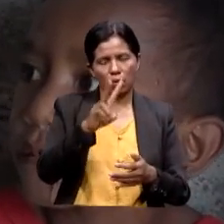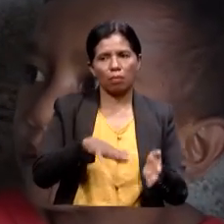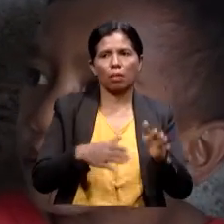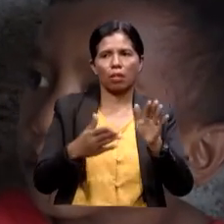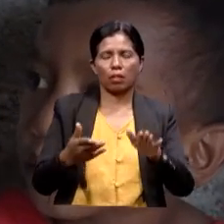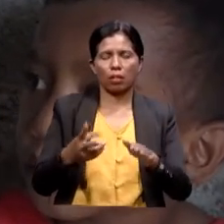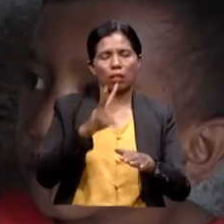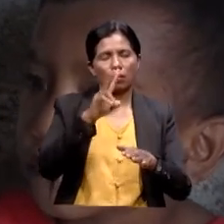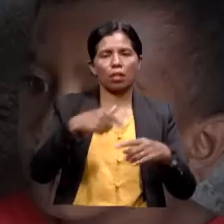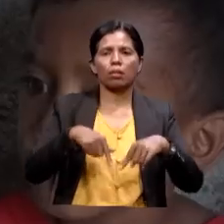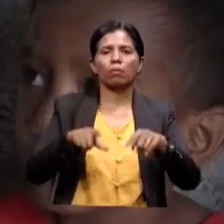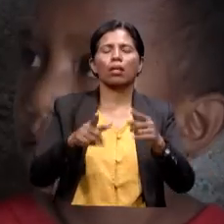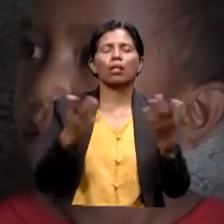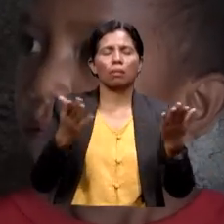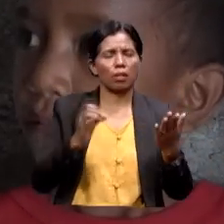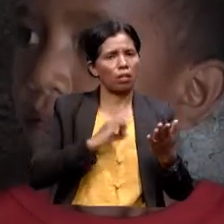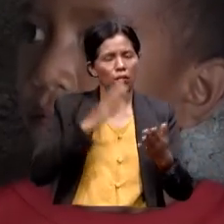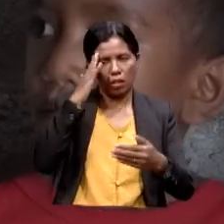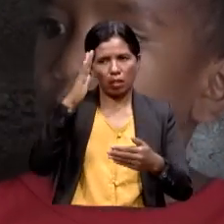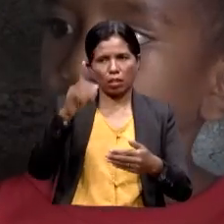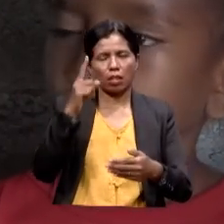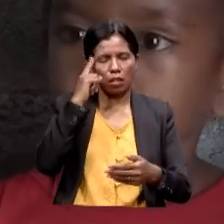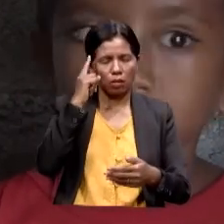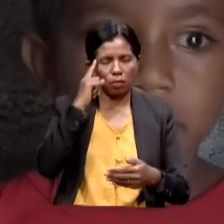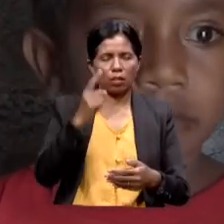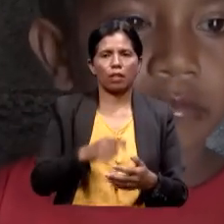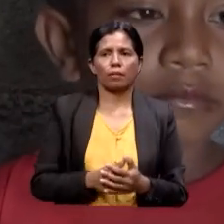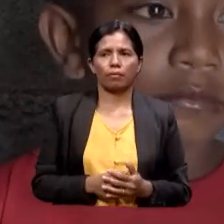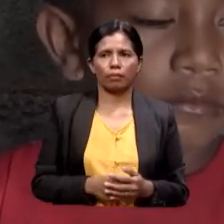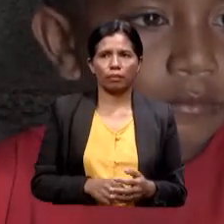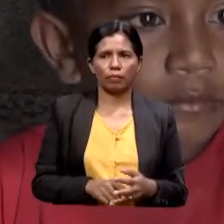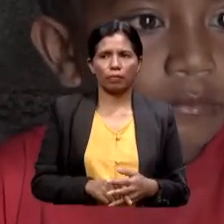atu bali be u la bele hate. Me ha noi de la te sa ita.